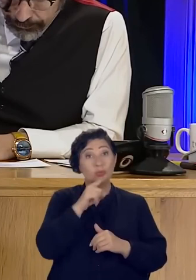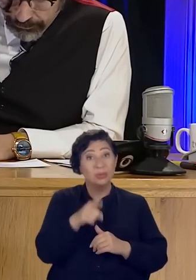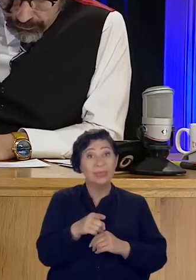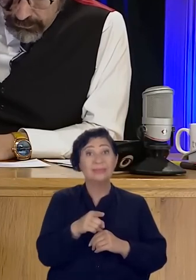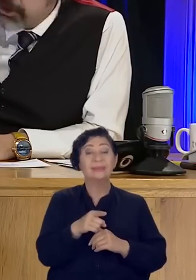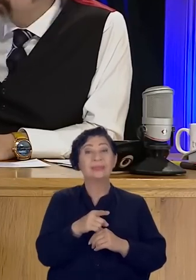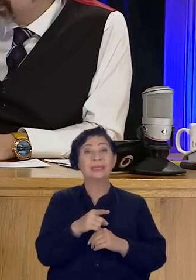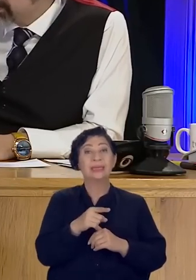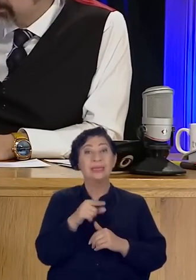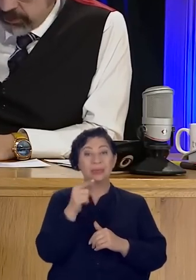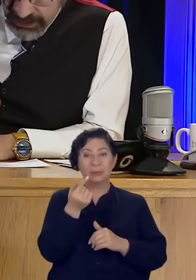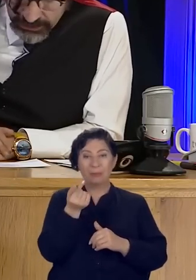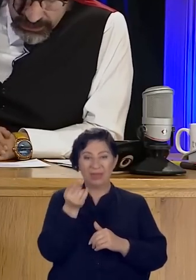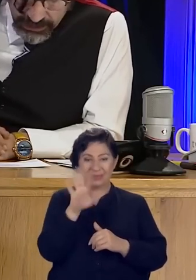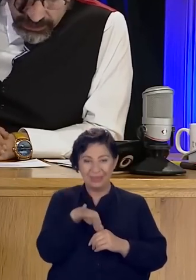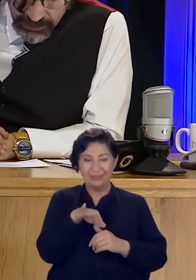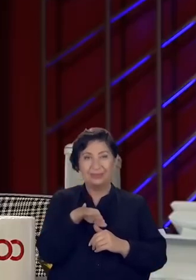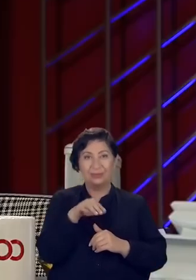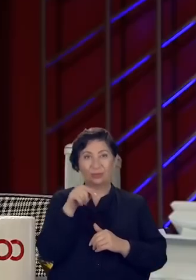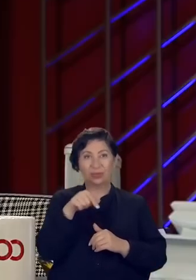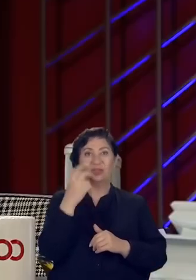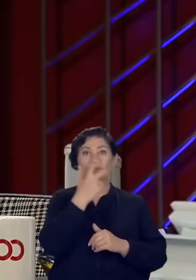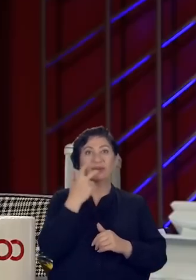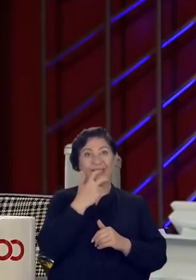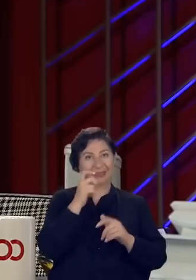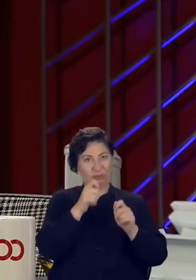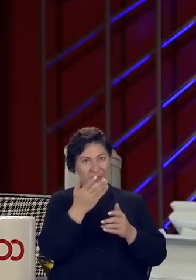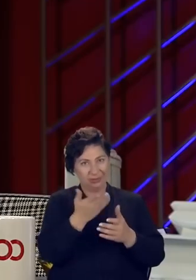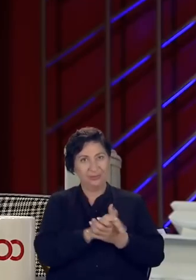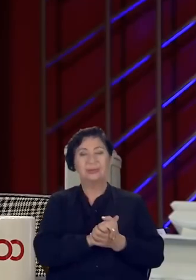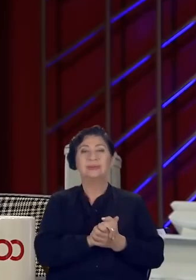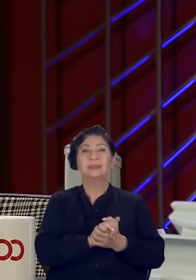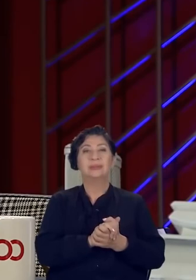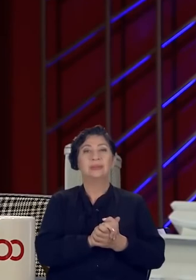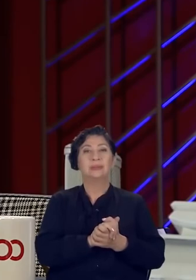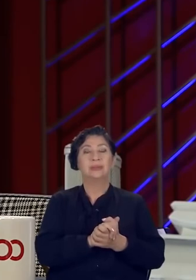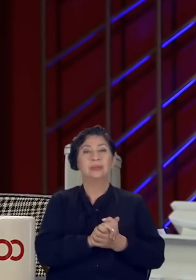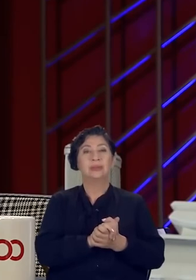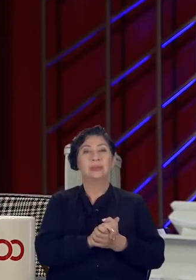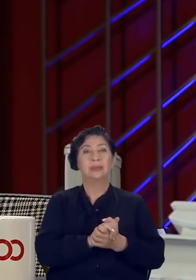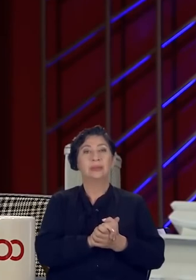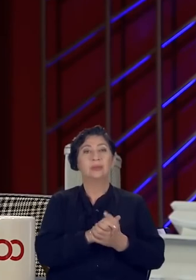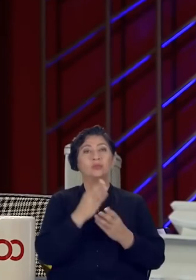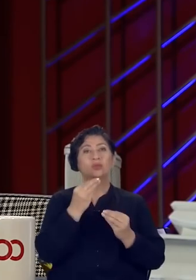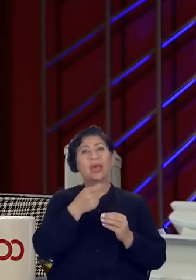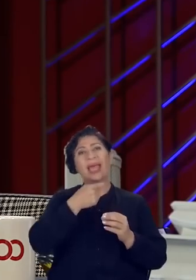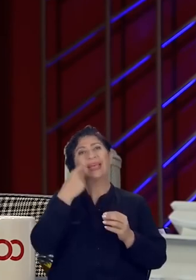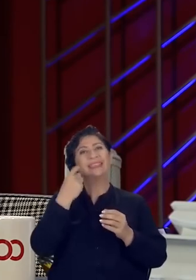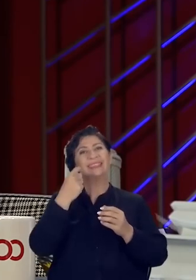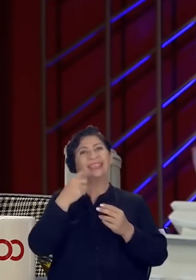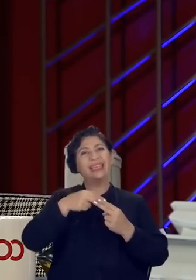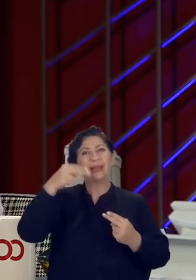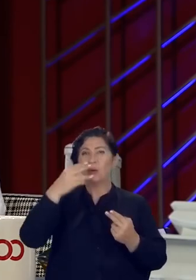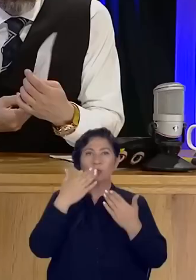Dolayısıyla şimdi birazdan burada şarkı söyleyeceksiniz. Pek bir özgeçmişiniz yok.